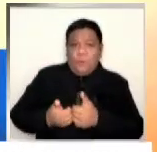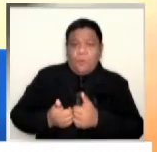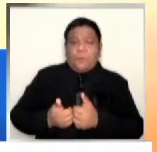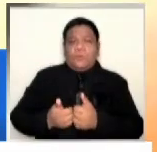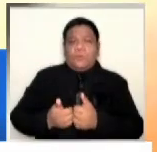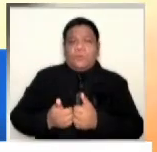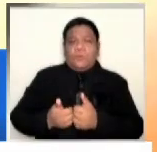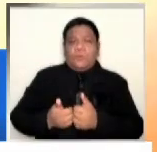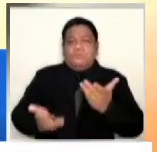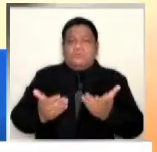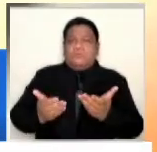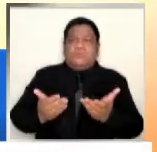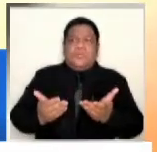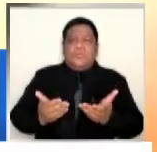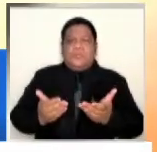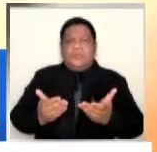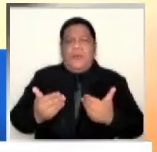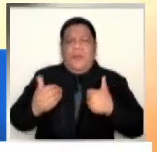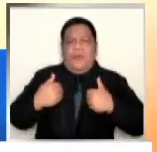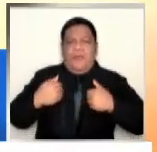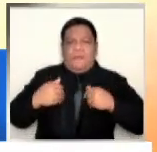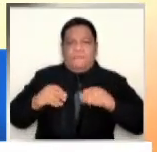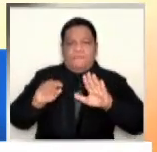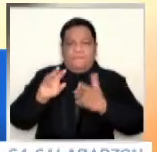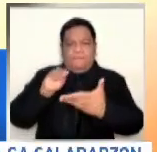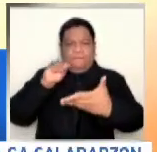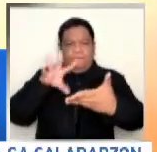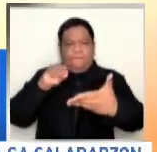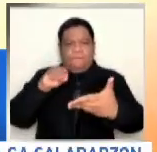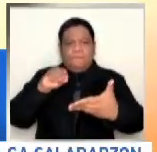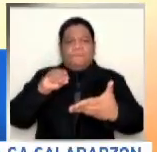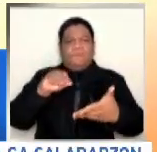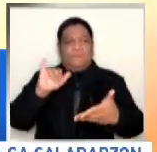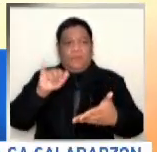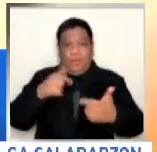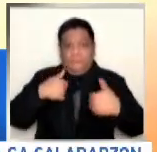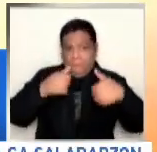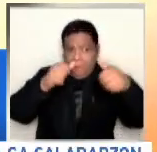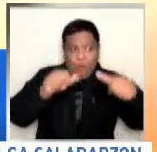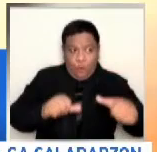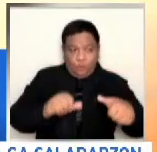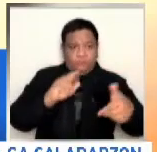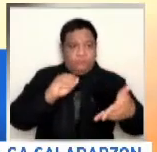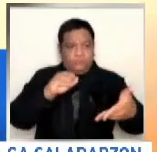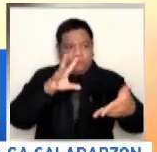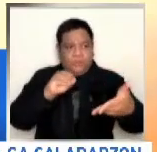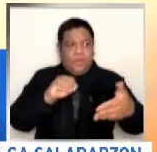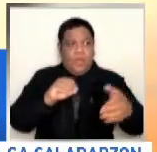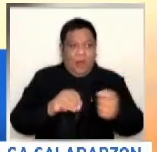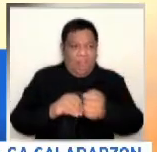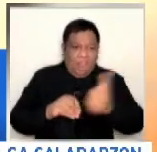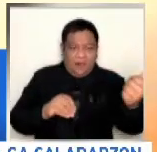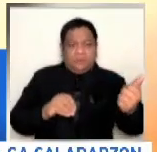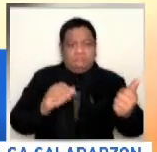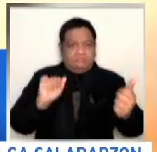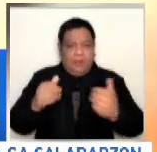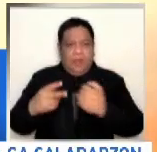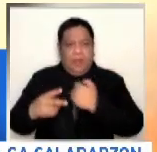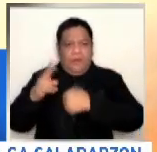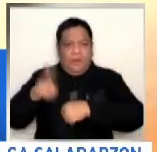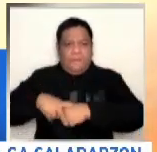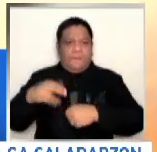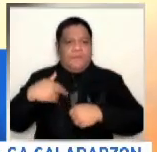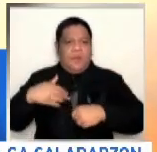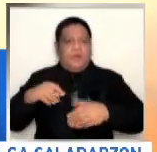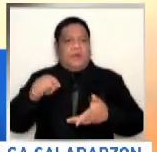yung isang screenshot, di ba? Isang picture nung post bago maibura sana. Of course, maaaring gamitin na ebidensya